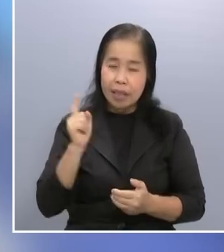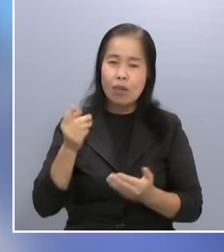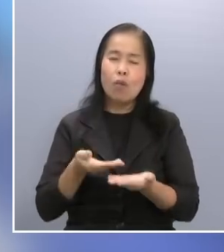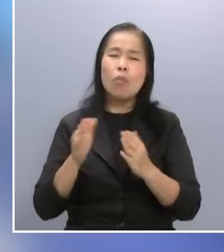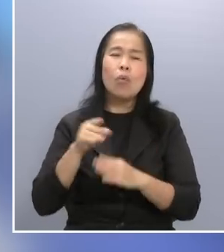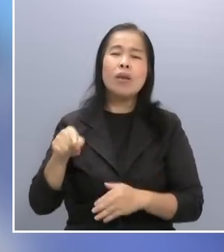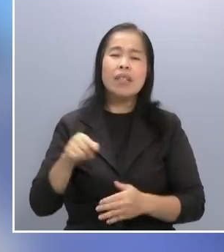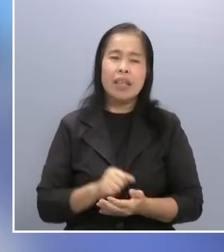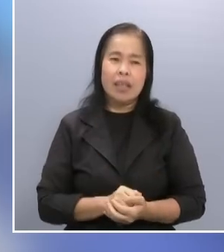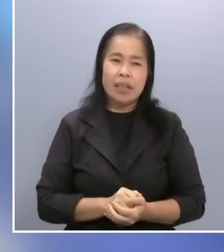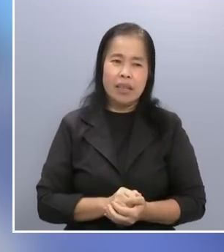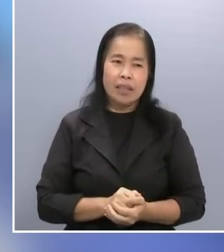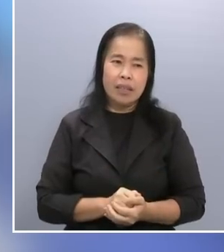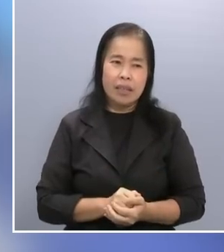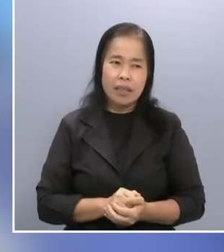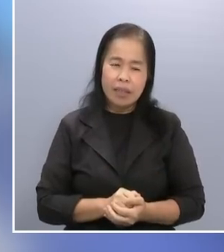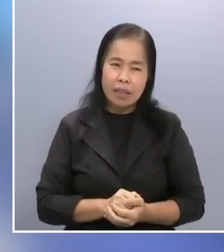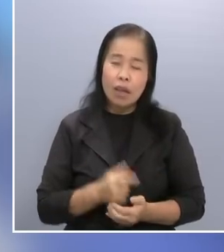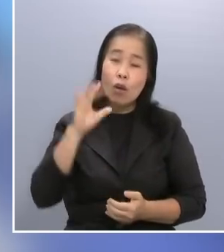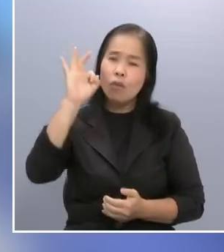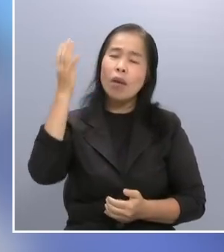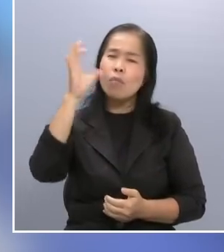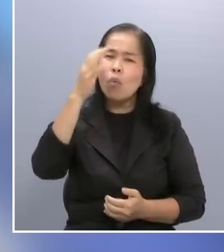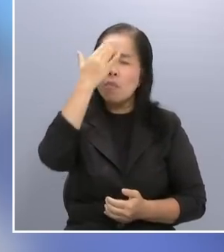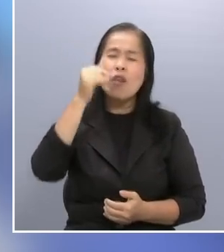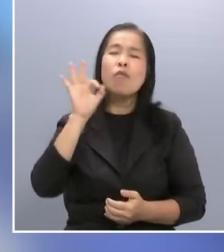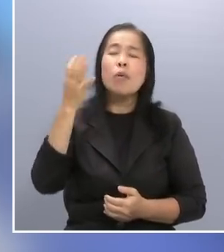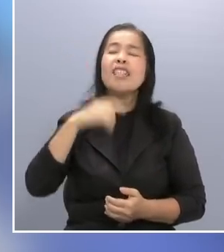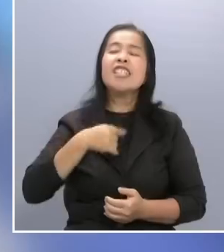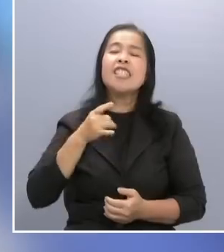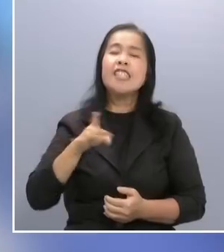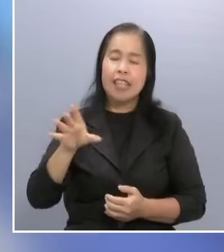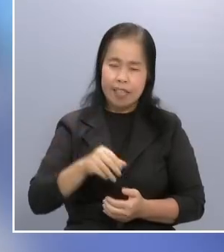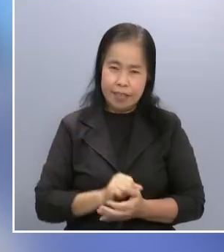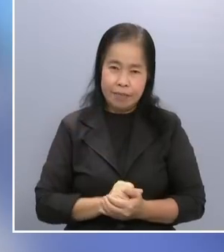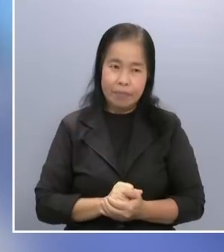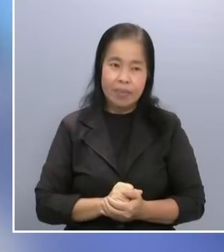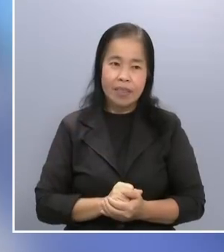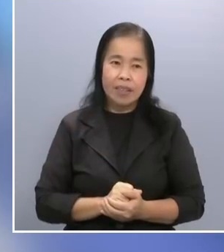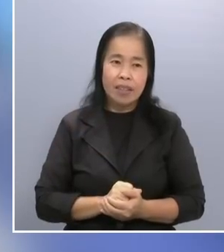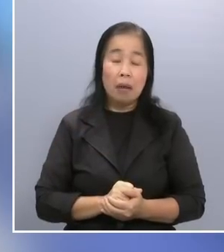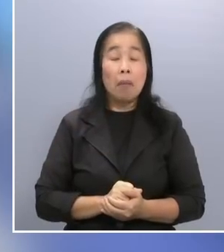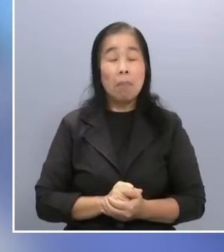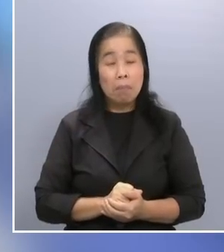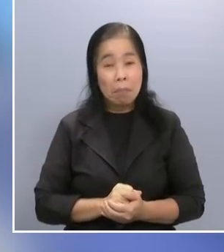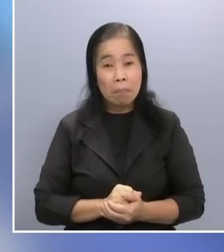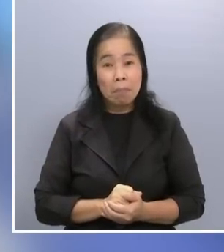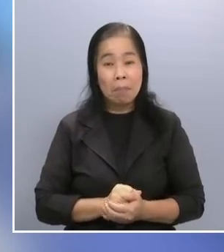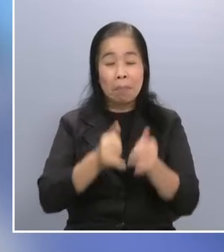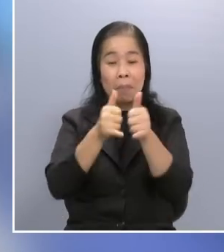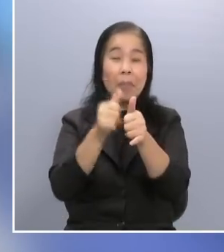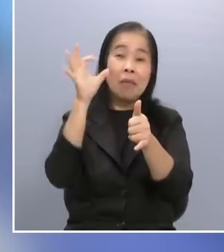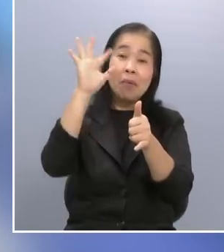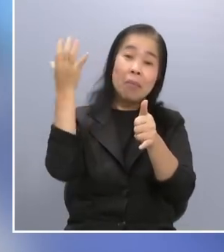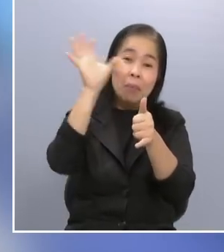ม่ใช่คนโง่เนาะ แต่ที่ลง Facebook อ่ะคือลงเพื่อมัน ใช่แค่นั้นแหละ นี่เห็นไหมยังไงเนี่